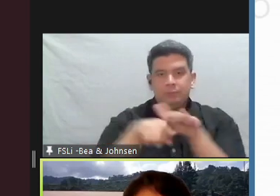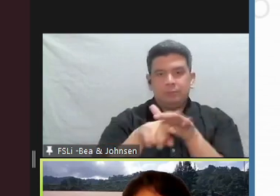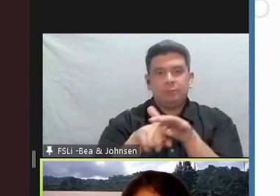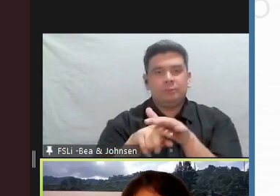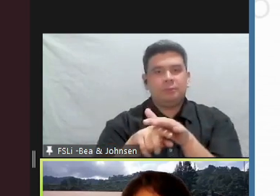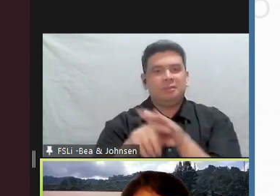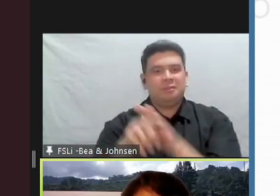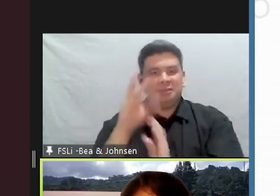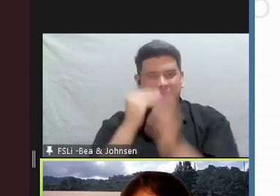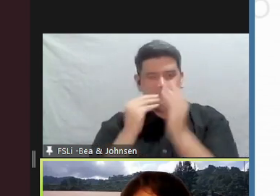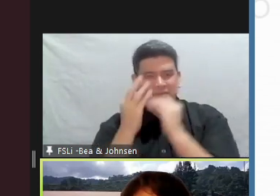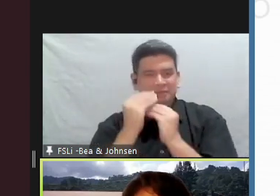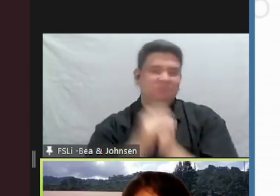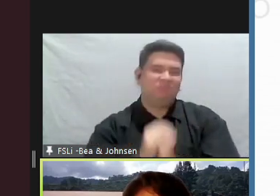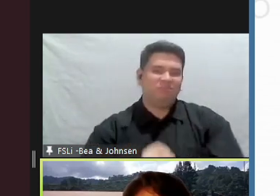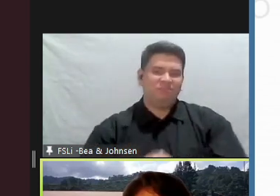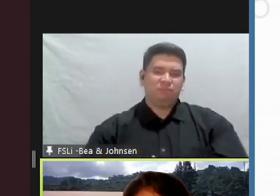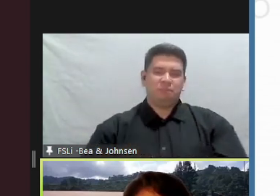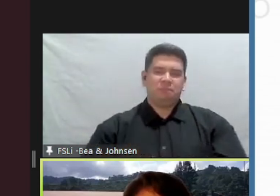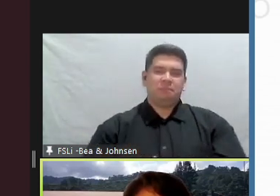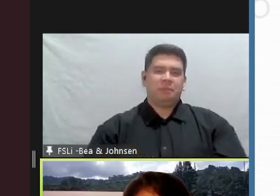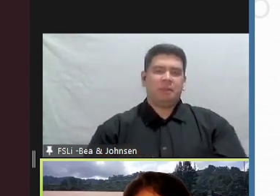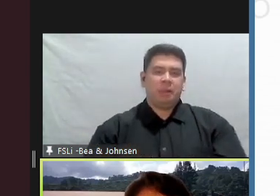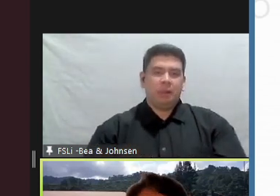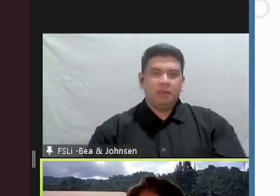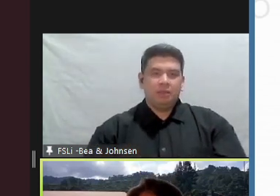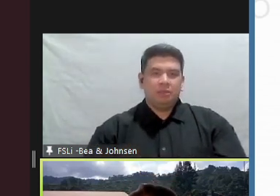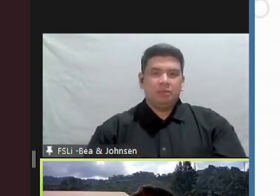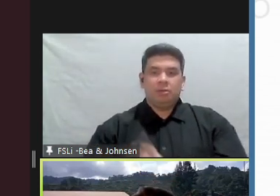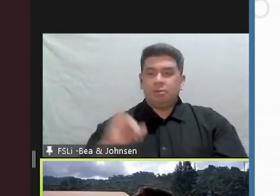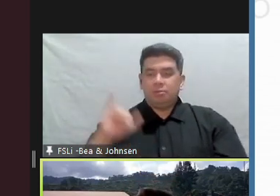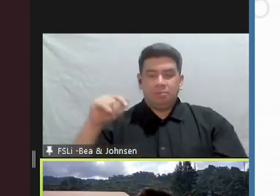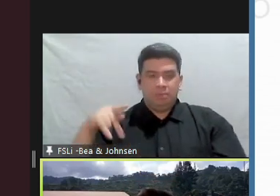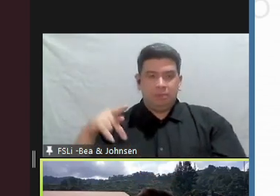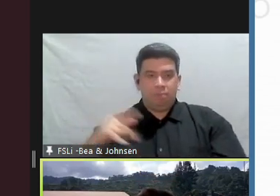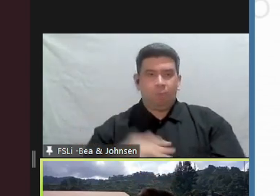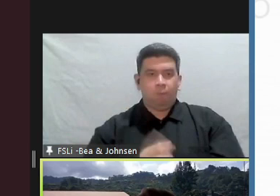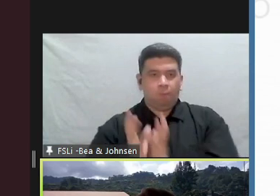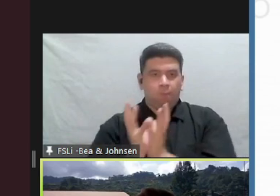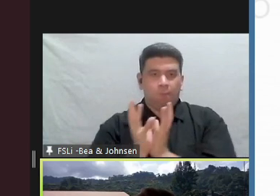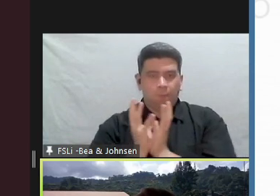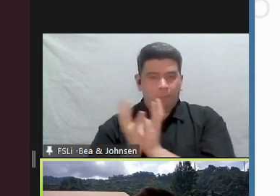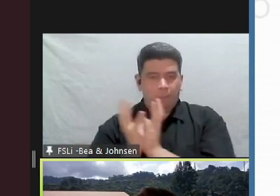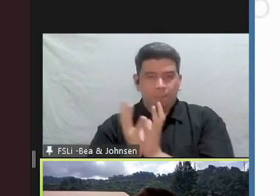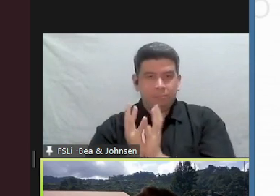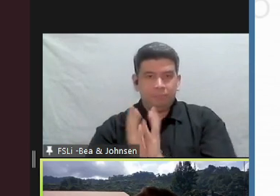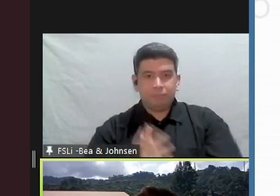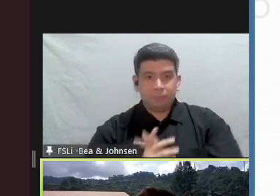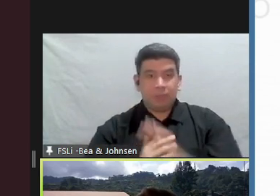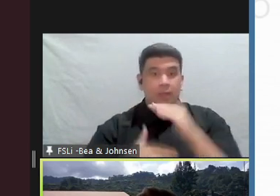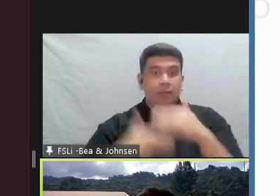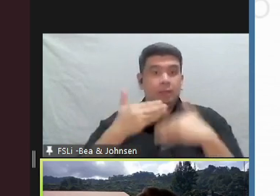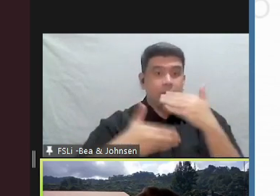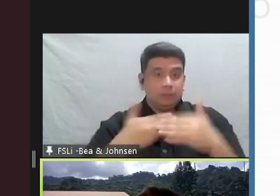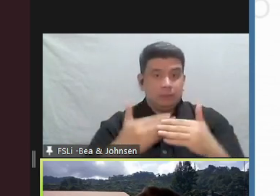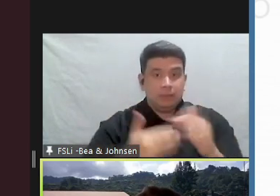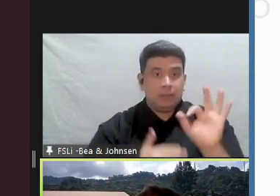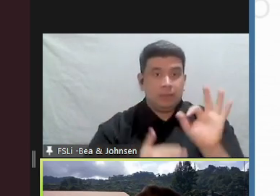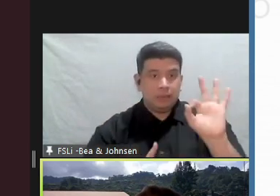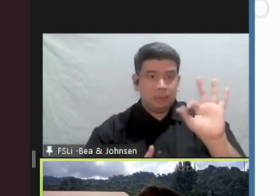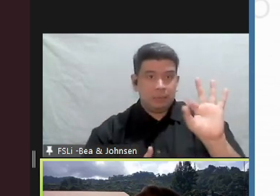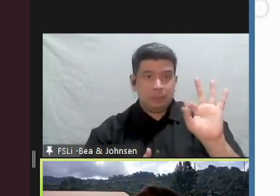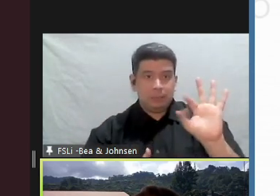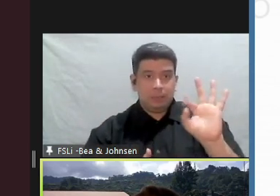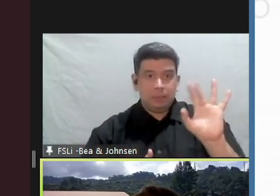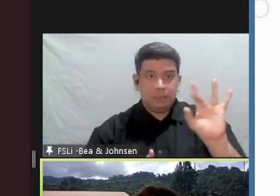advocacy ng mga IP people, ano, mga communities at iba pa, ay nagbago noong 1989, ay nakita na na